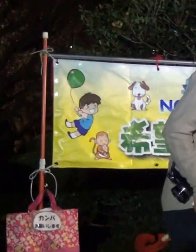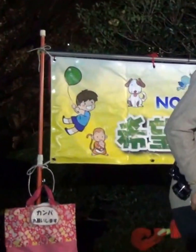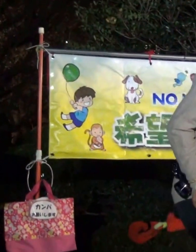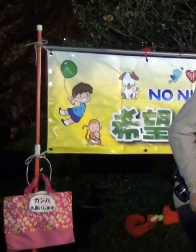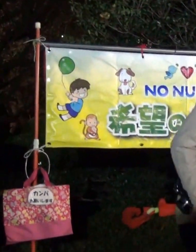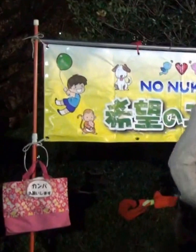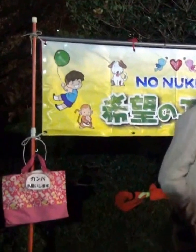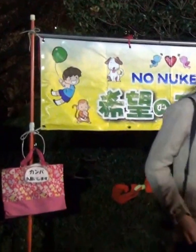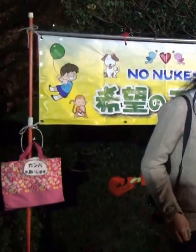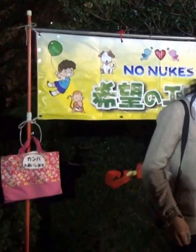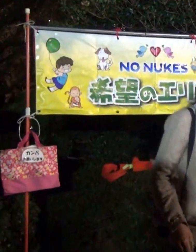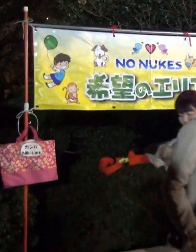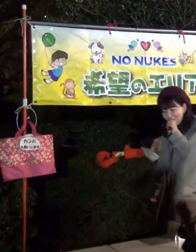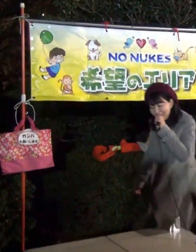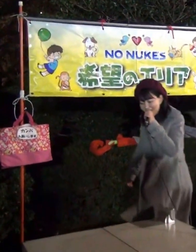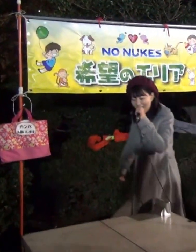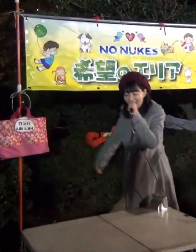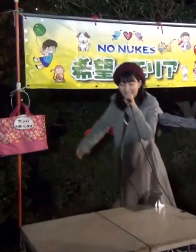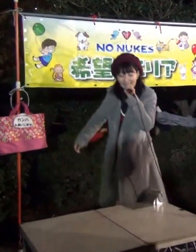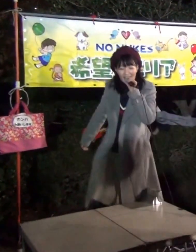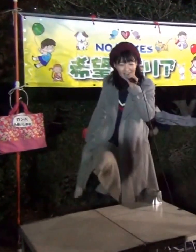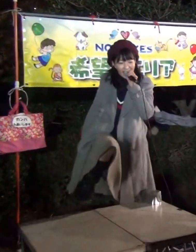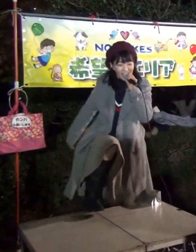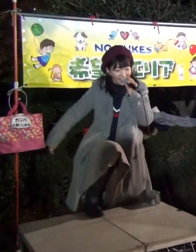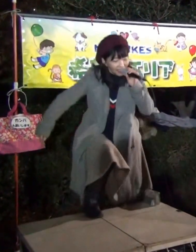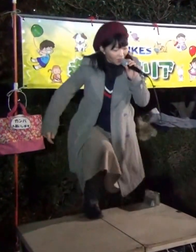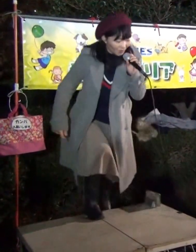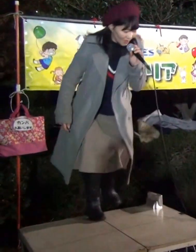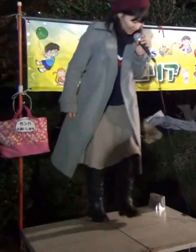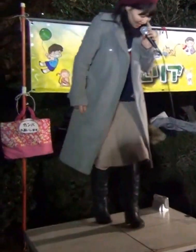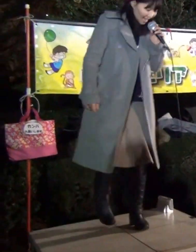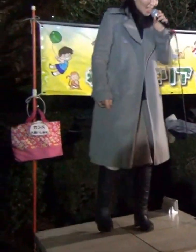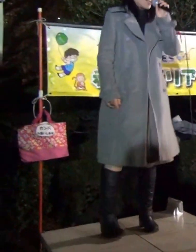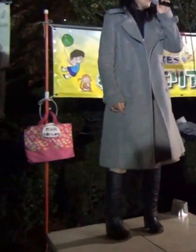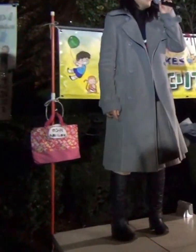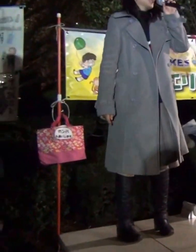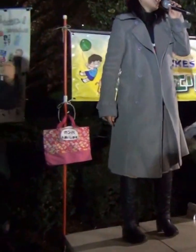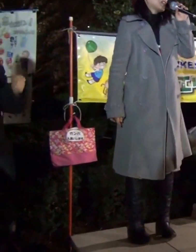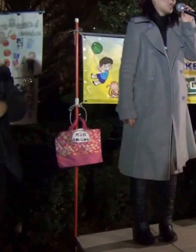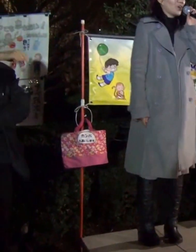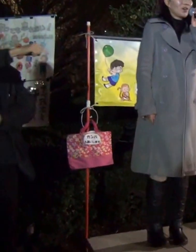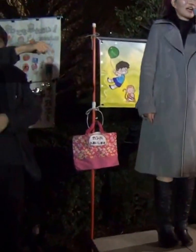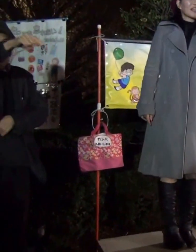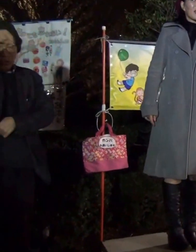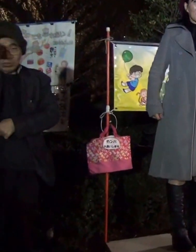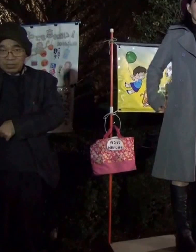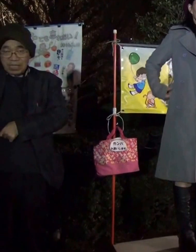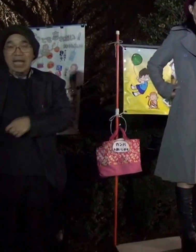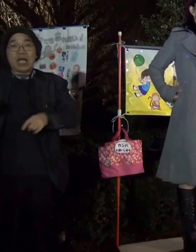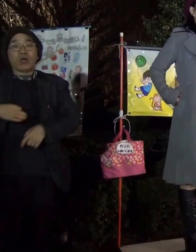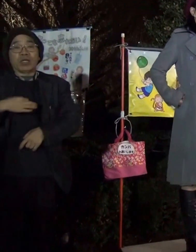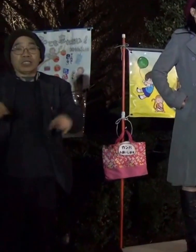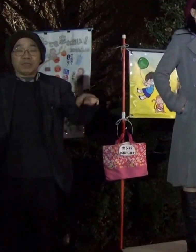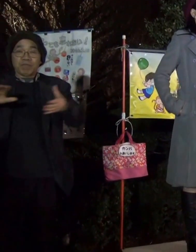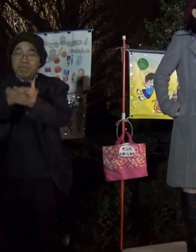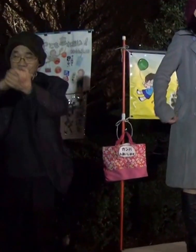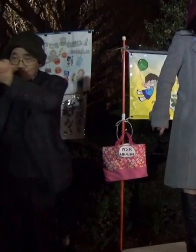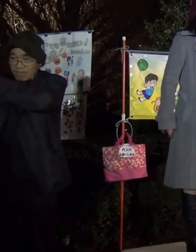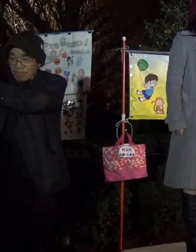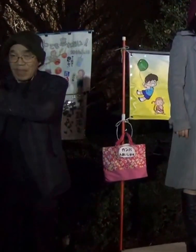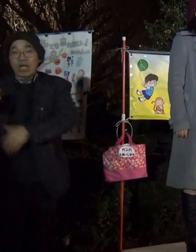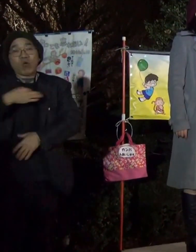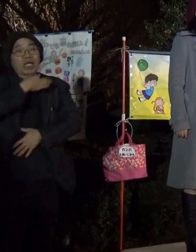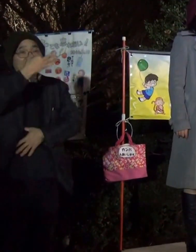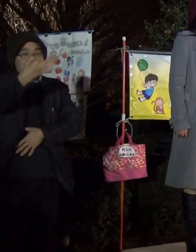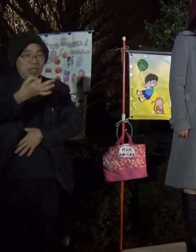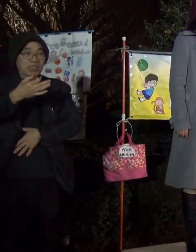で、本当金曜日たくさんの方々がね、日本中で連帯をして声を上げています。本当に寒いね、